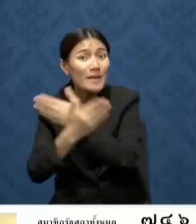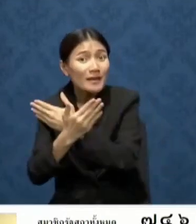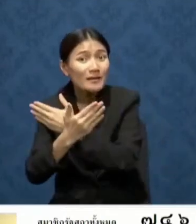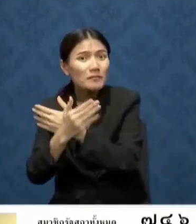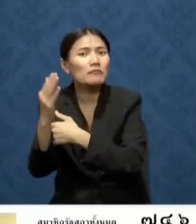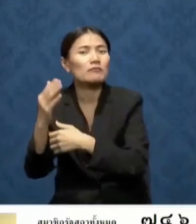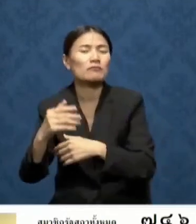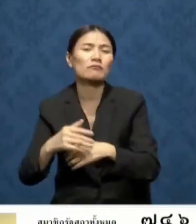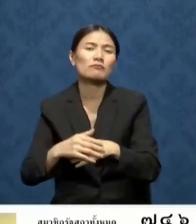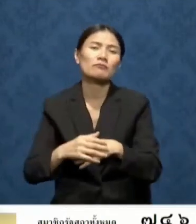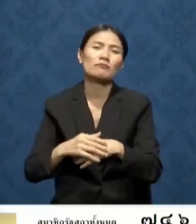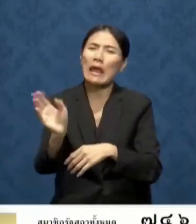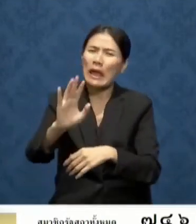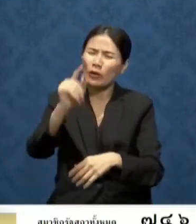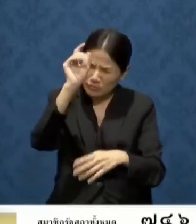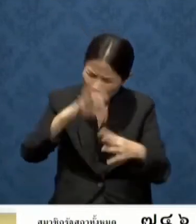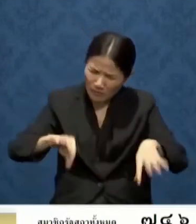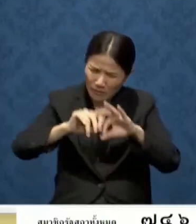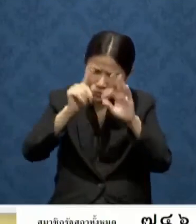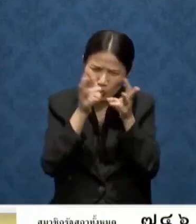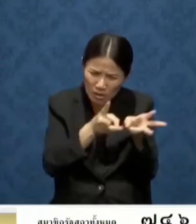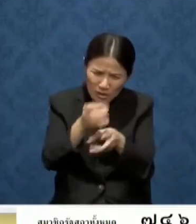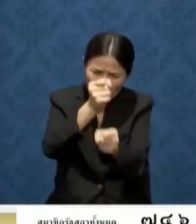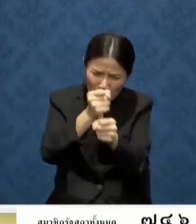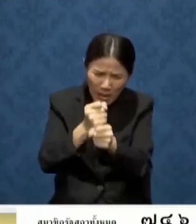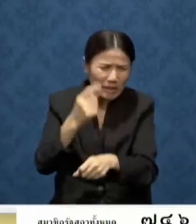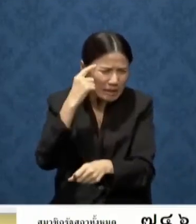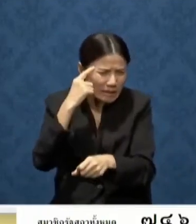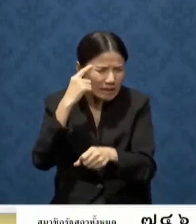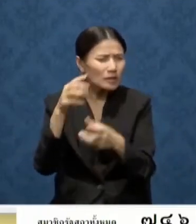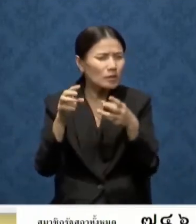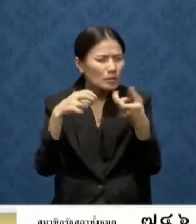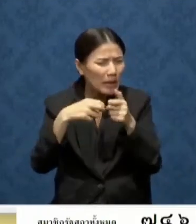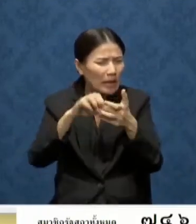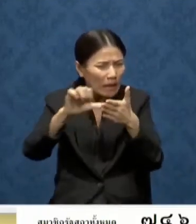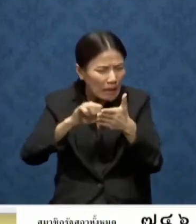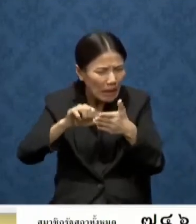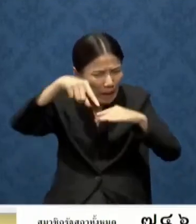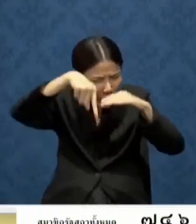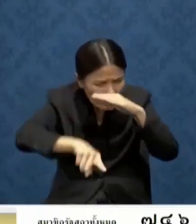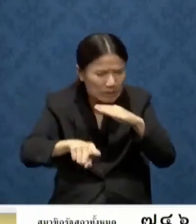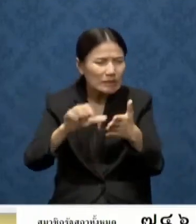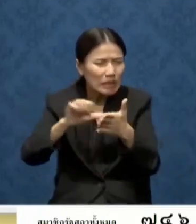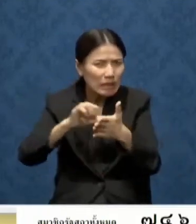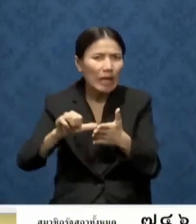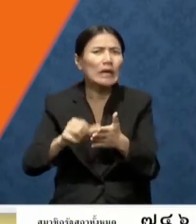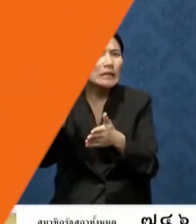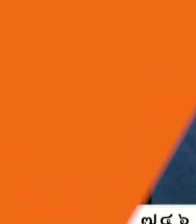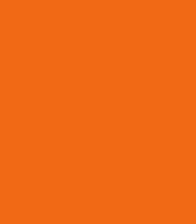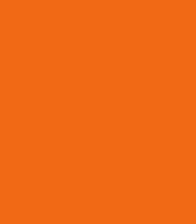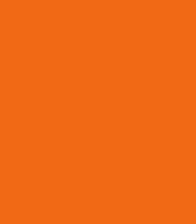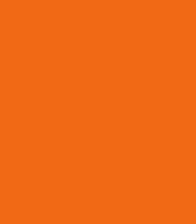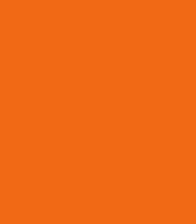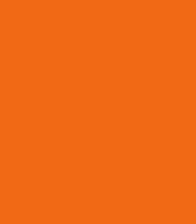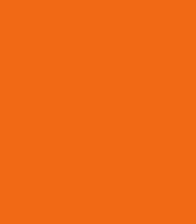ทมาคุกระทรวงแต่มตองเปรียนแนวทางหาทางแก้ปัญหาเชิงโครงสรางกัเถอะครับ ขอบคุครัท่ประทาน